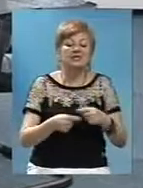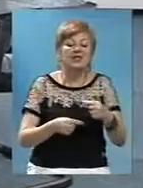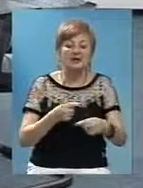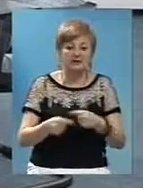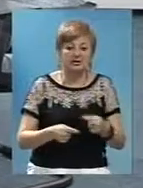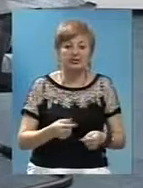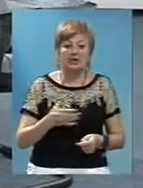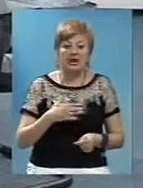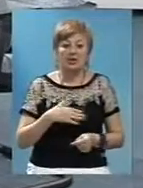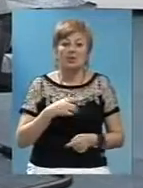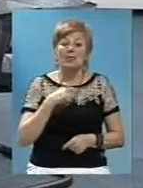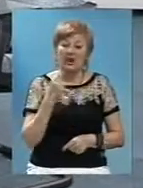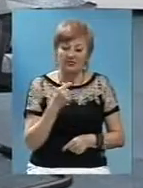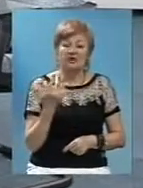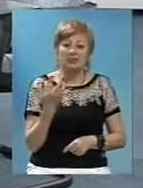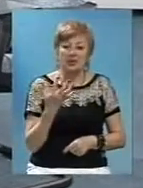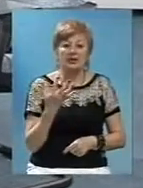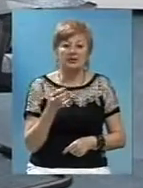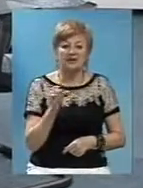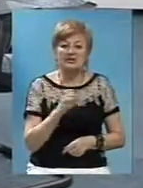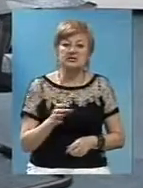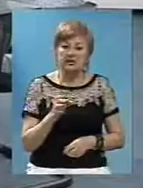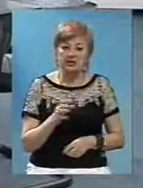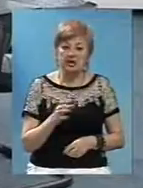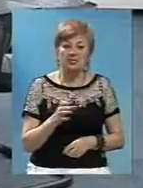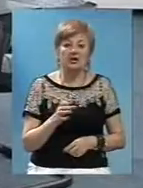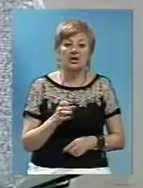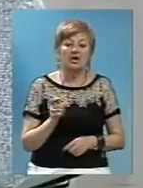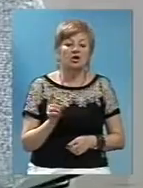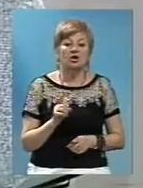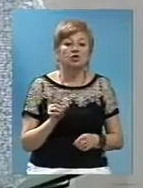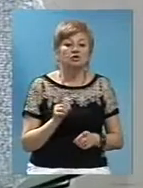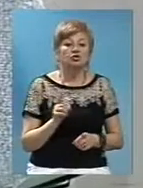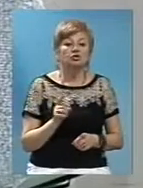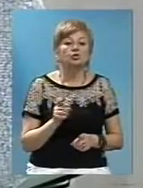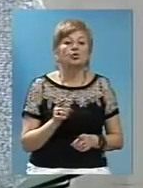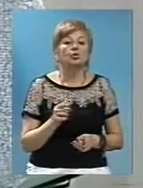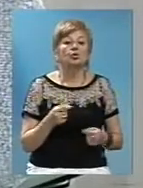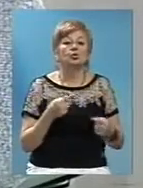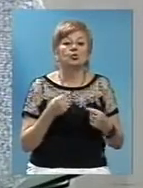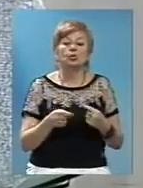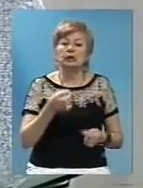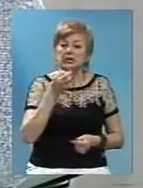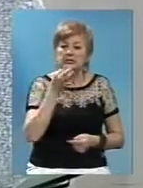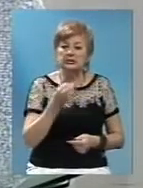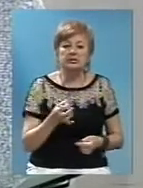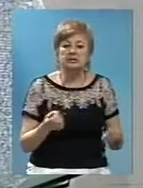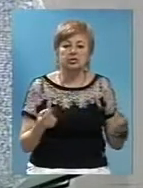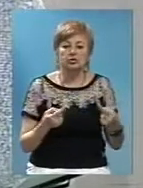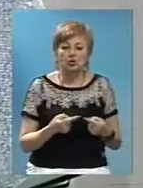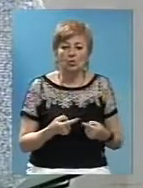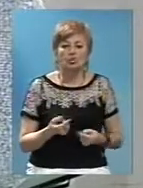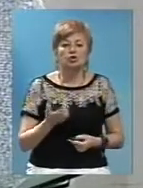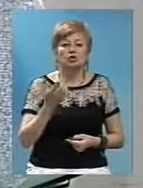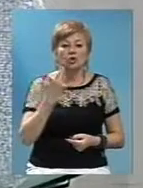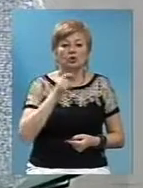говоримо все-таки про 5 вересня, і я трошки перебільшила, сказала не зовсім точно, коли сказав,